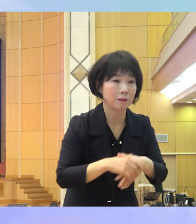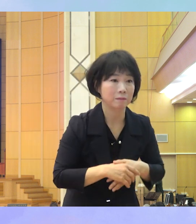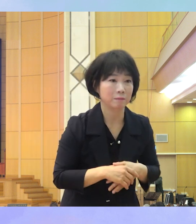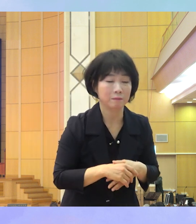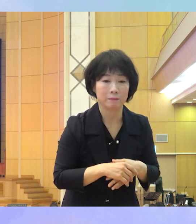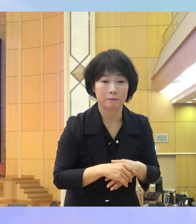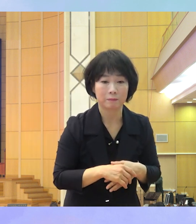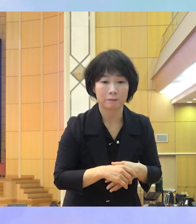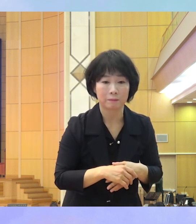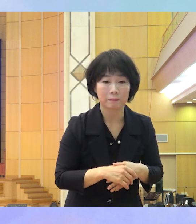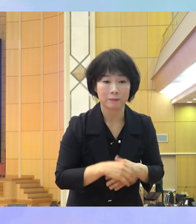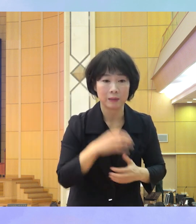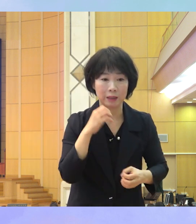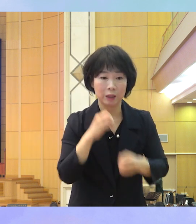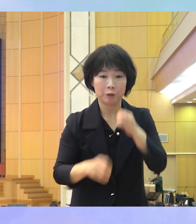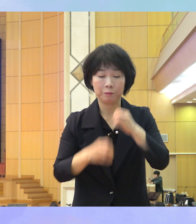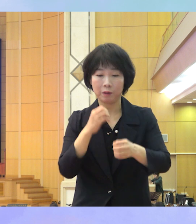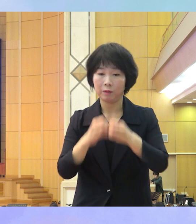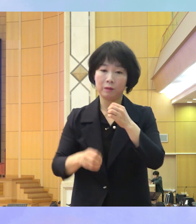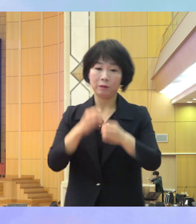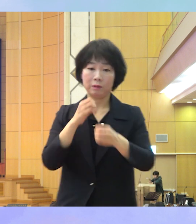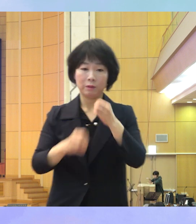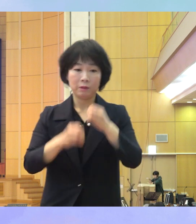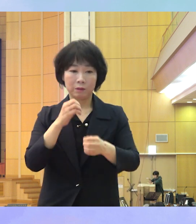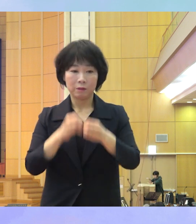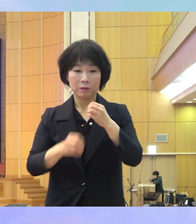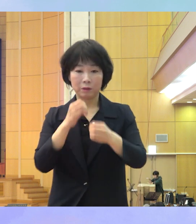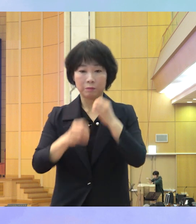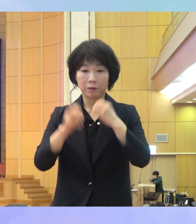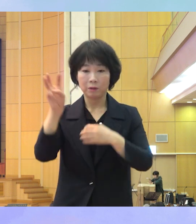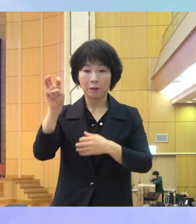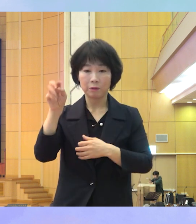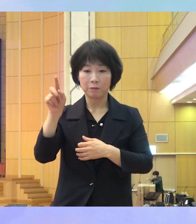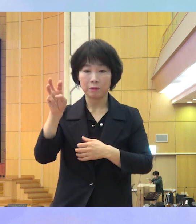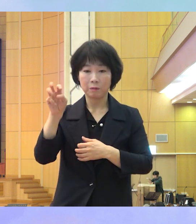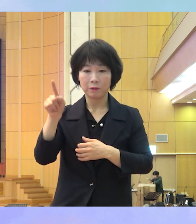할렐루야. 시편 32장 6절입니다.